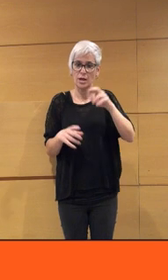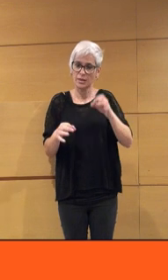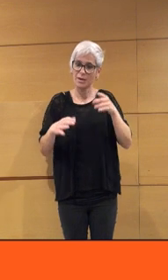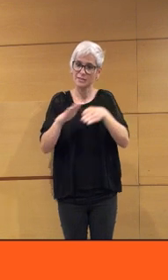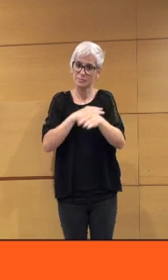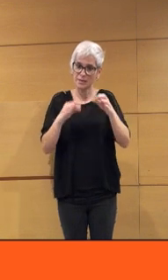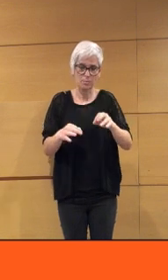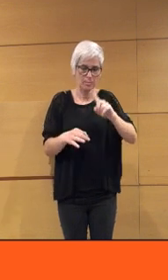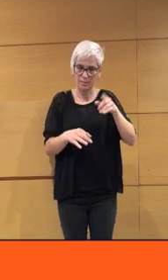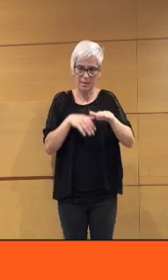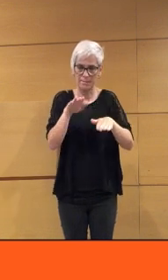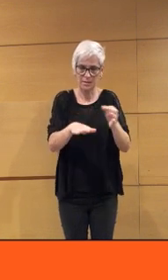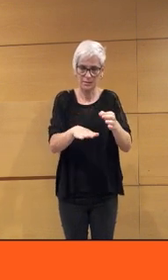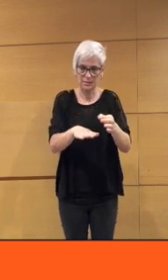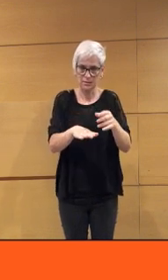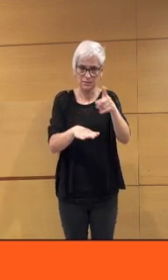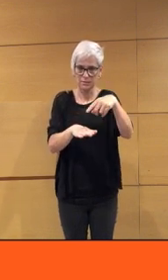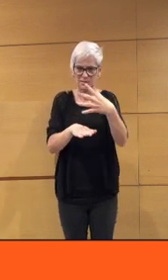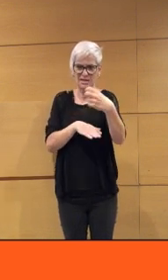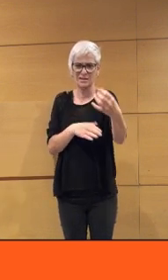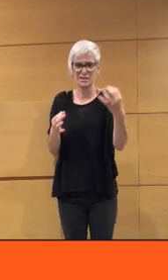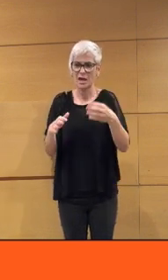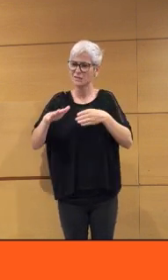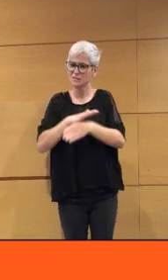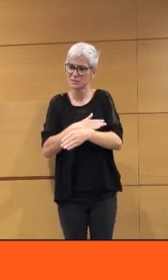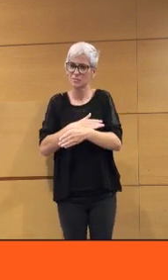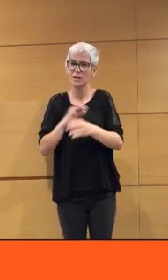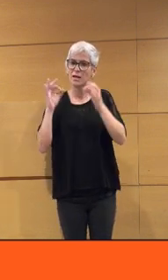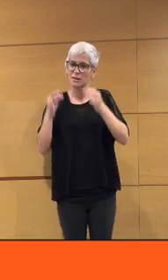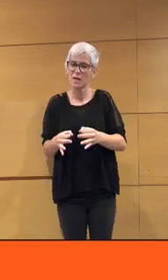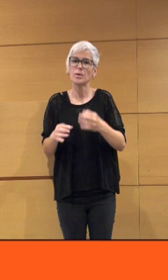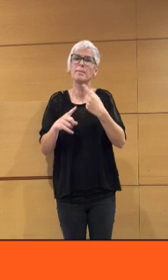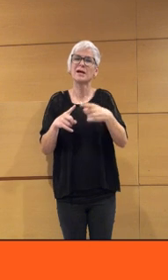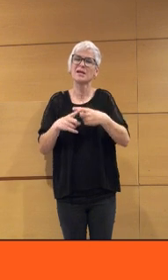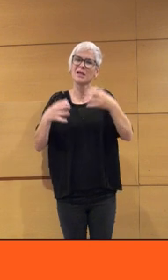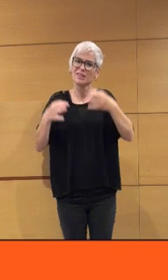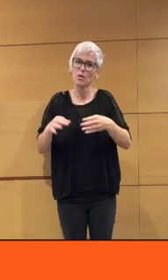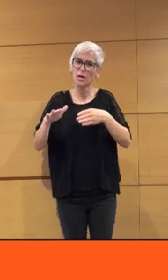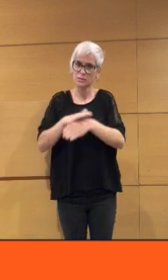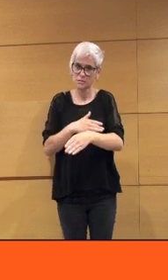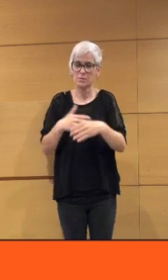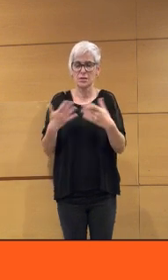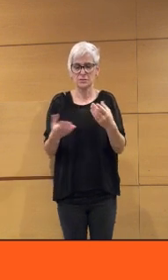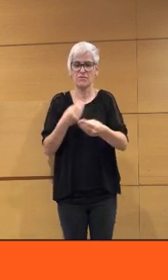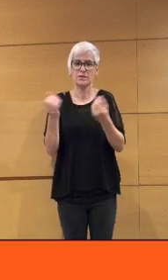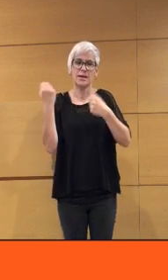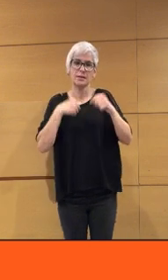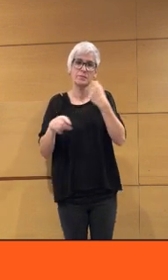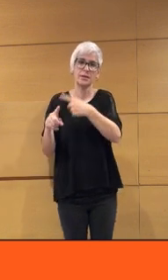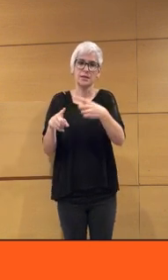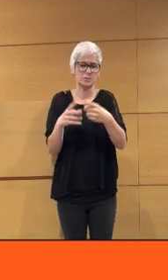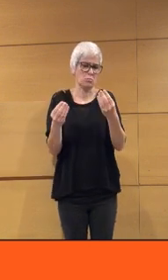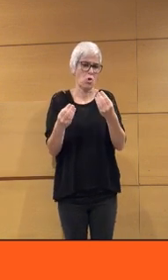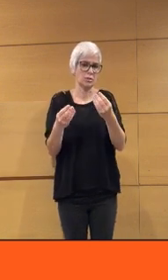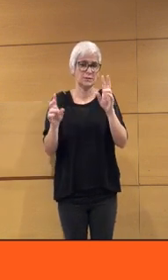que el primer pas és que s'entengui que cal ser accessible i per què cal ser accessible. Llavors hem intentat fer activitats, bé, n'hem fet moltes,